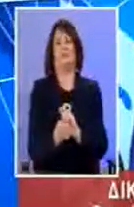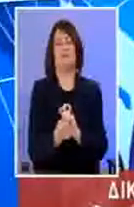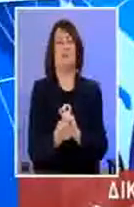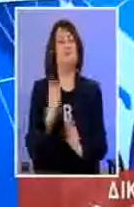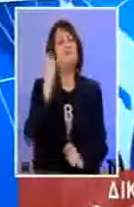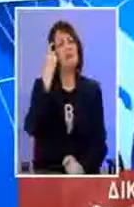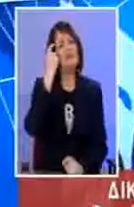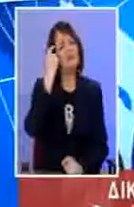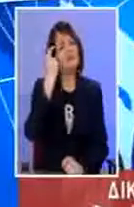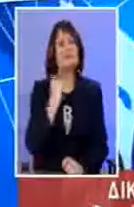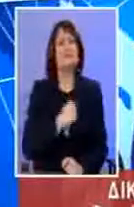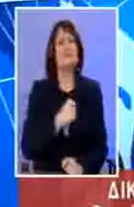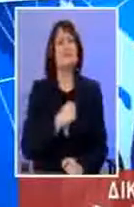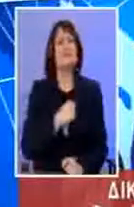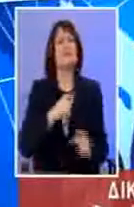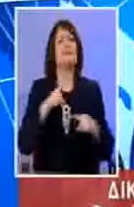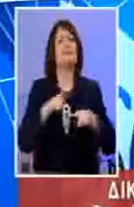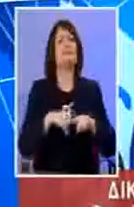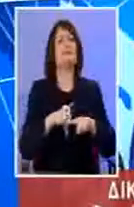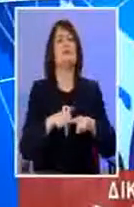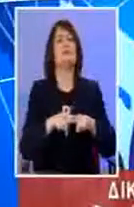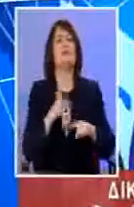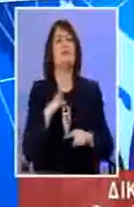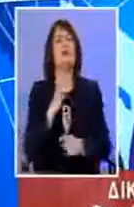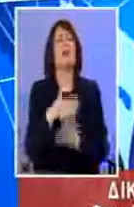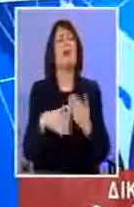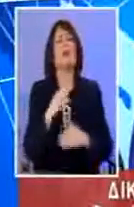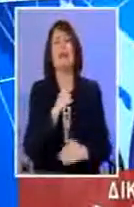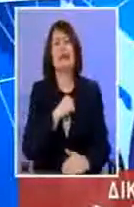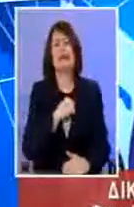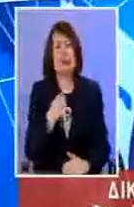αντιλήψεις στην Ελλάδα περί των ατόμων με αναπηρία